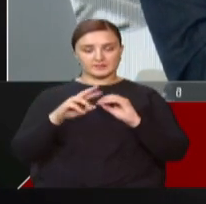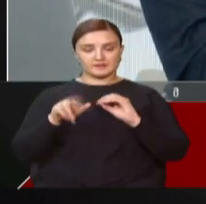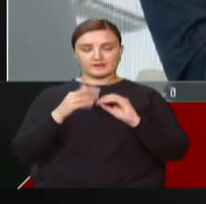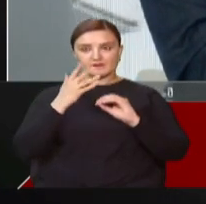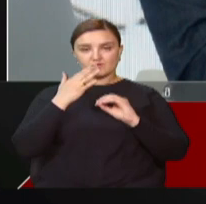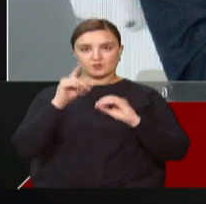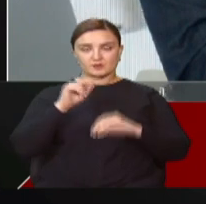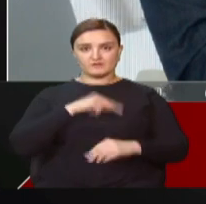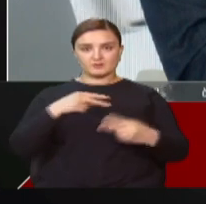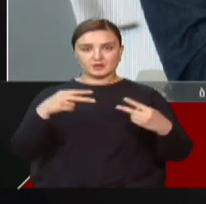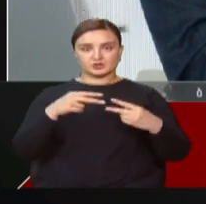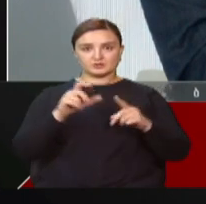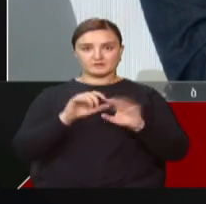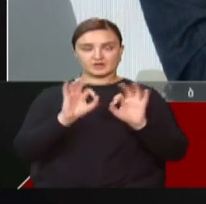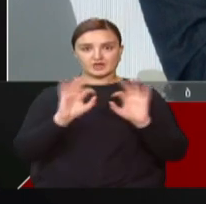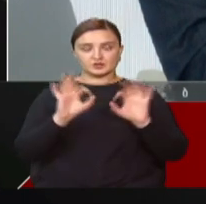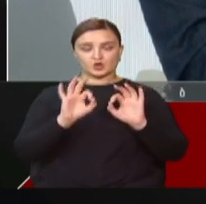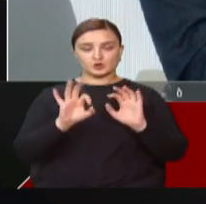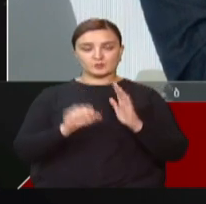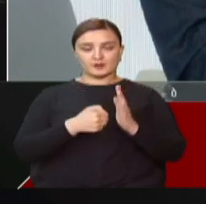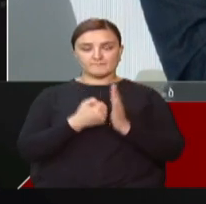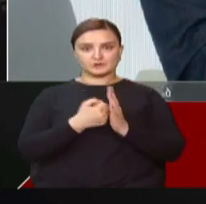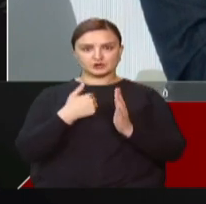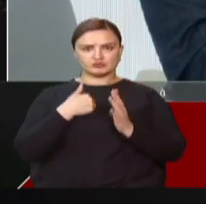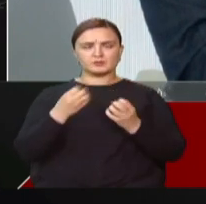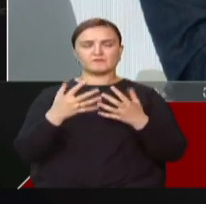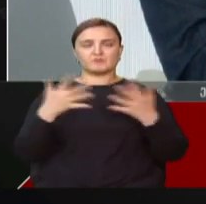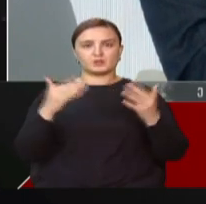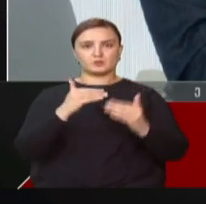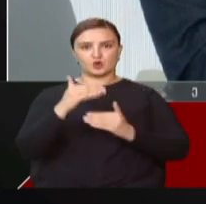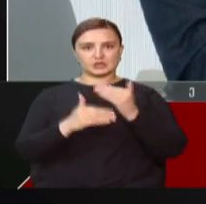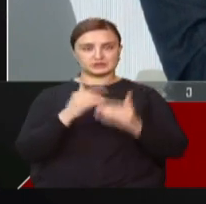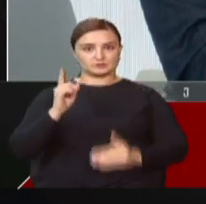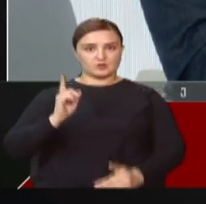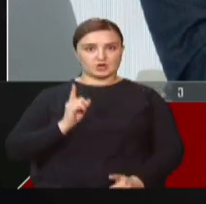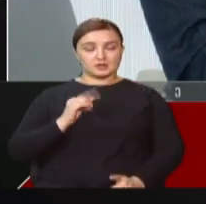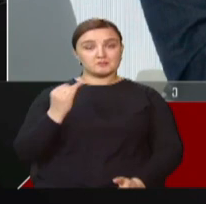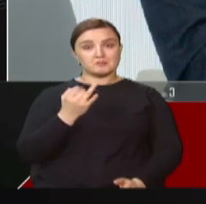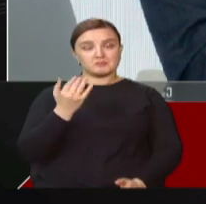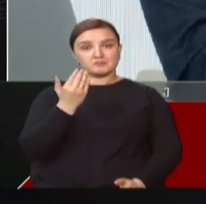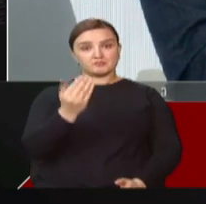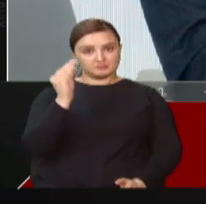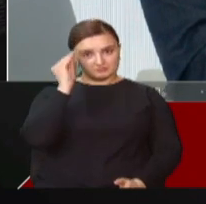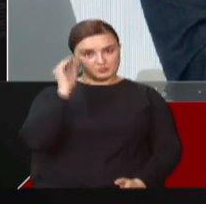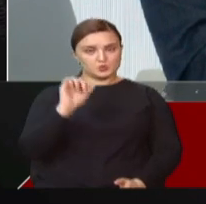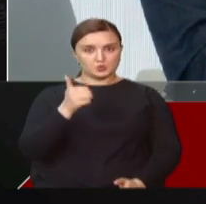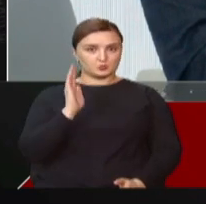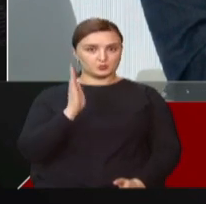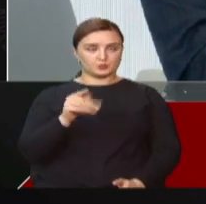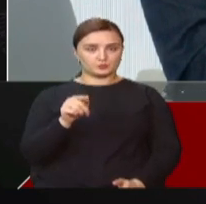ევროპელი პარტნიორების განცხადებებს, რომ ოქტომბრამდე ისინი ჩვენგან მეტ პროგრესს მოელიან. მაინტერესებს თქვენი შეფასება, როგორ